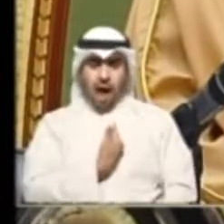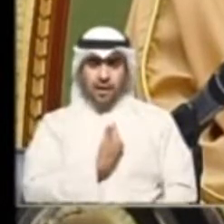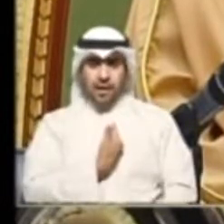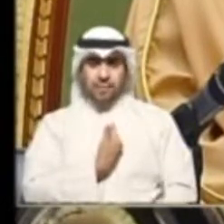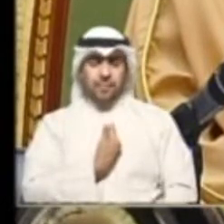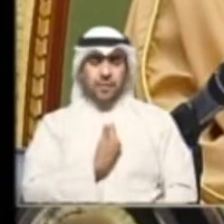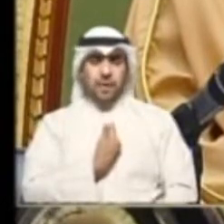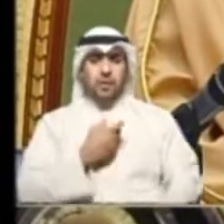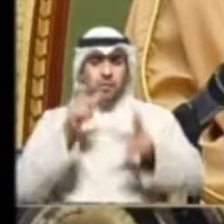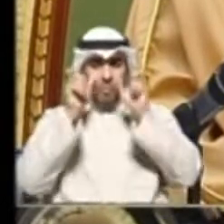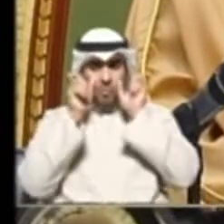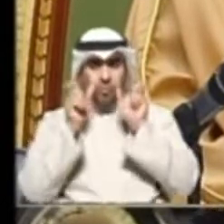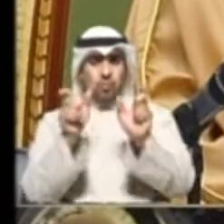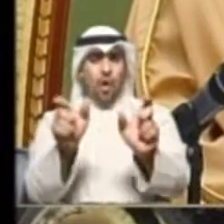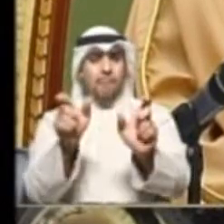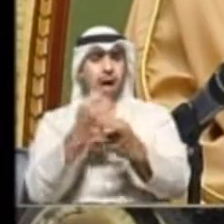للقيام بكم،